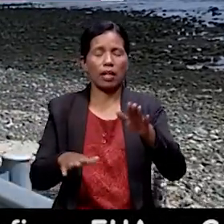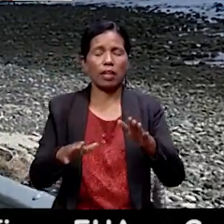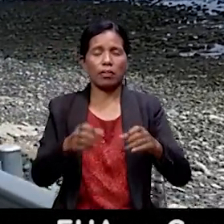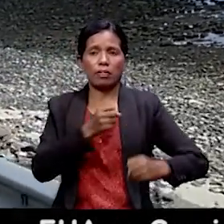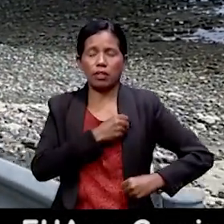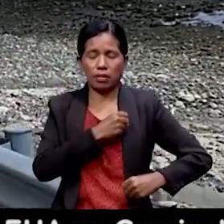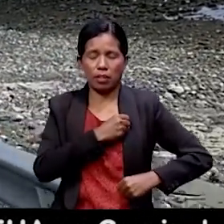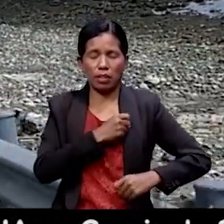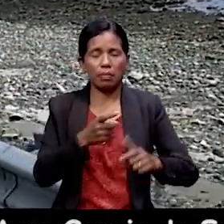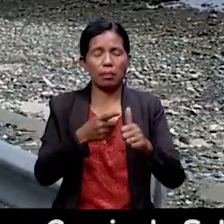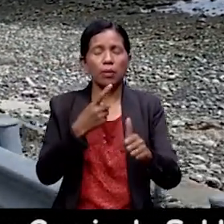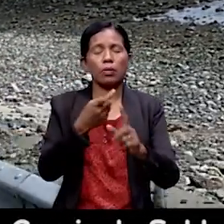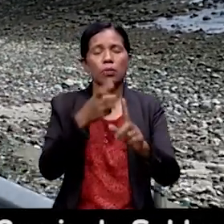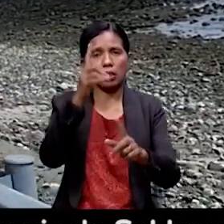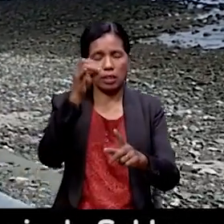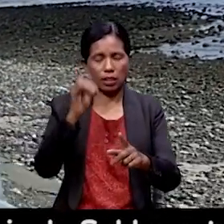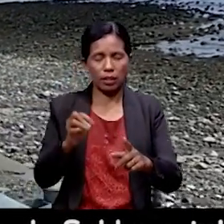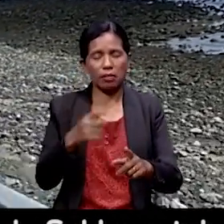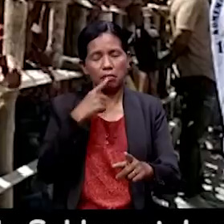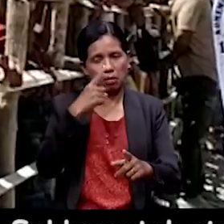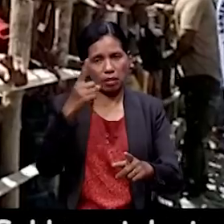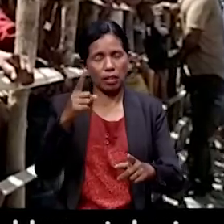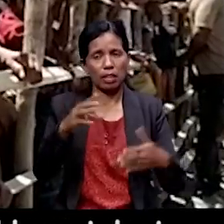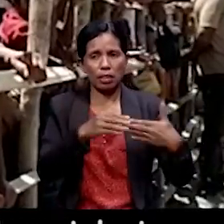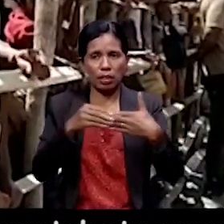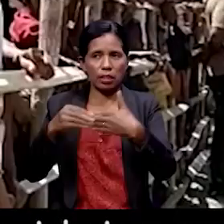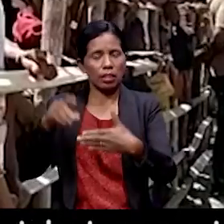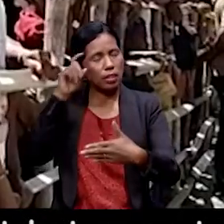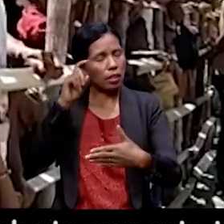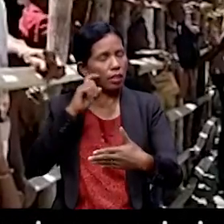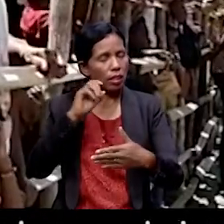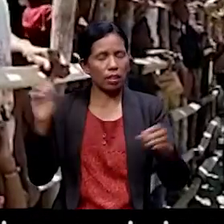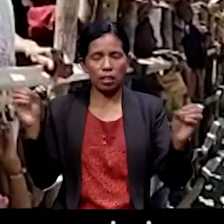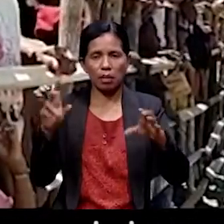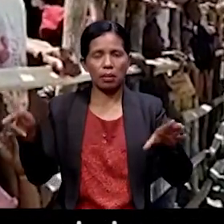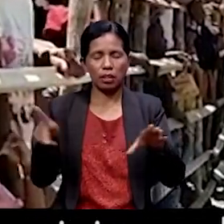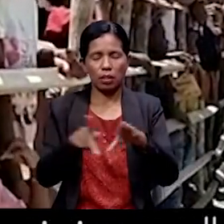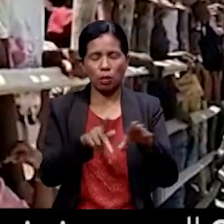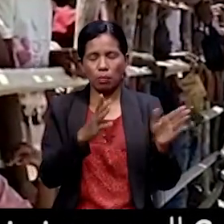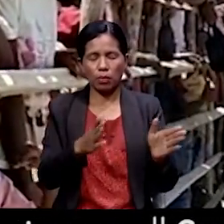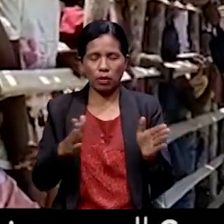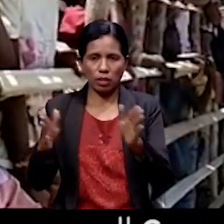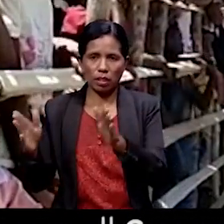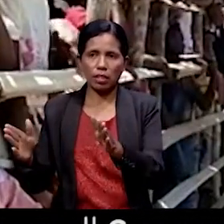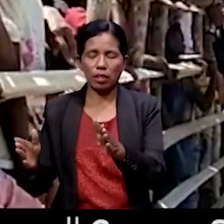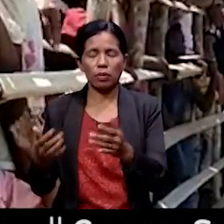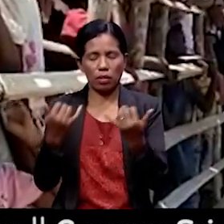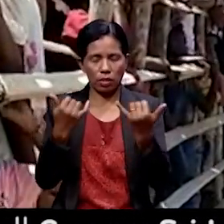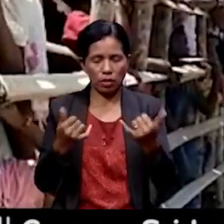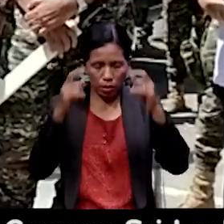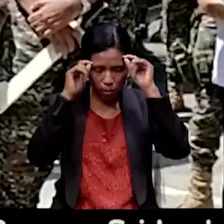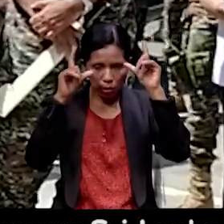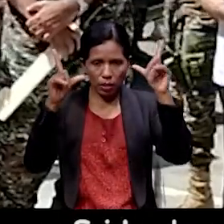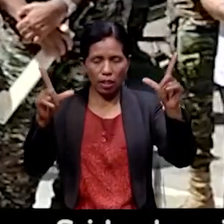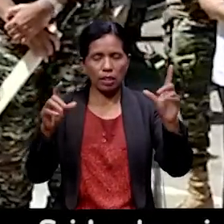laklo manatutu katak Lider Resistensia Kairala Sanangus Mau la partisipa e prosesu libertasau patria to ohin Timor Leste